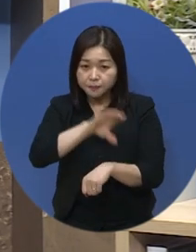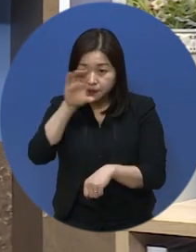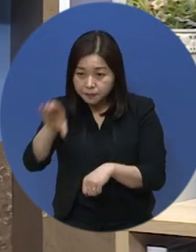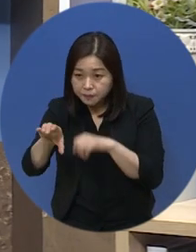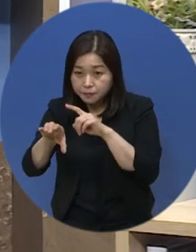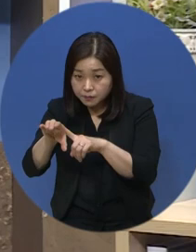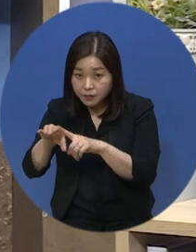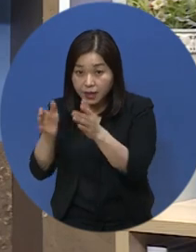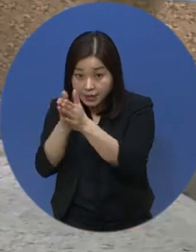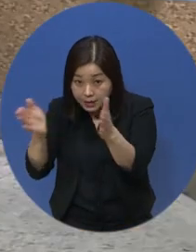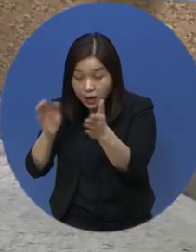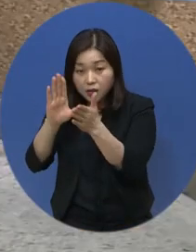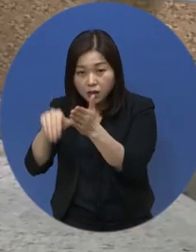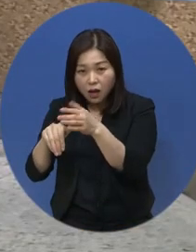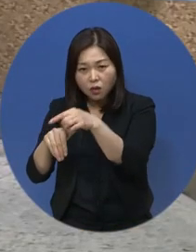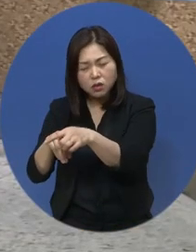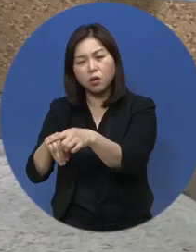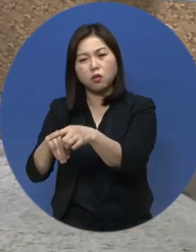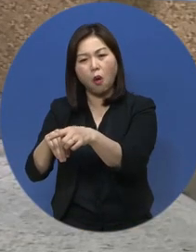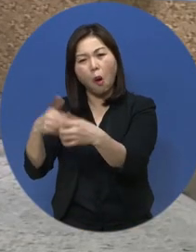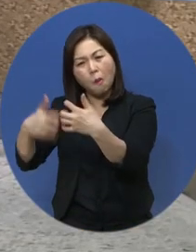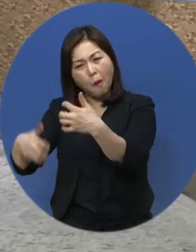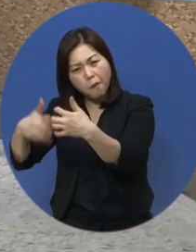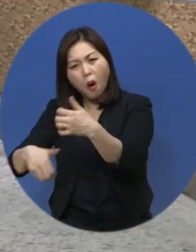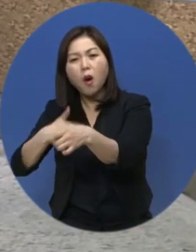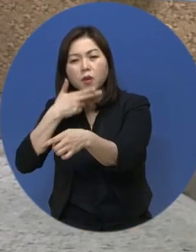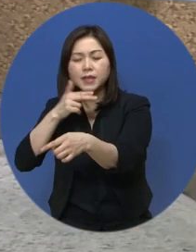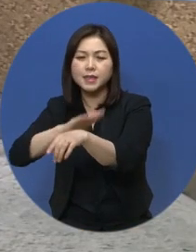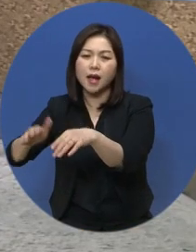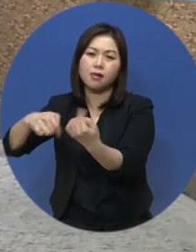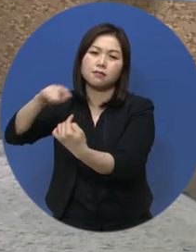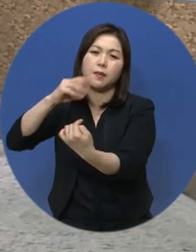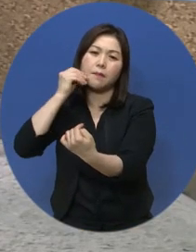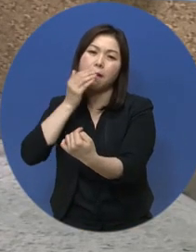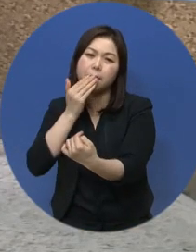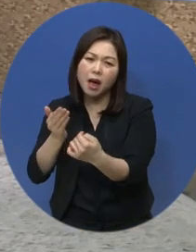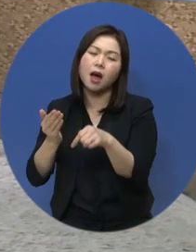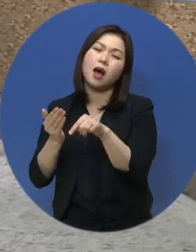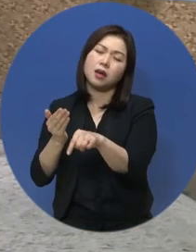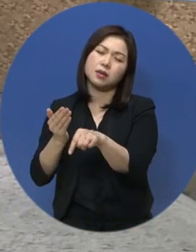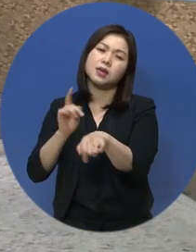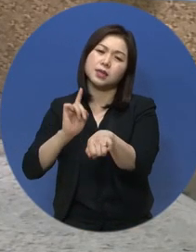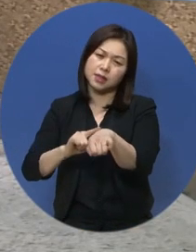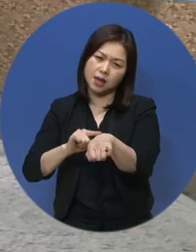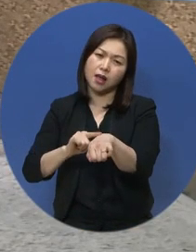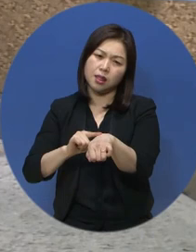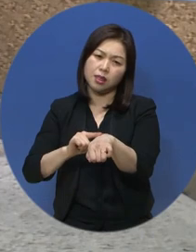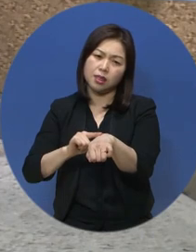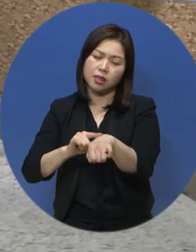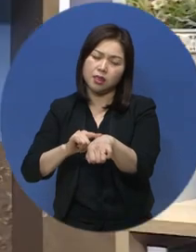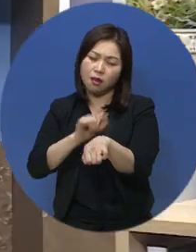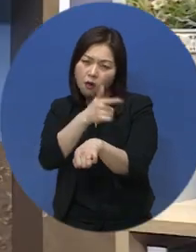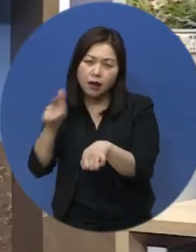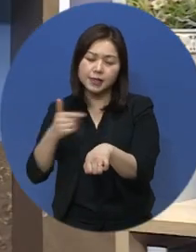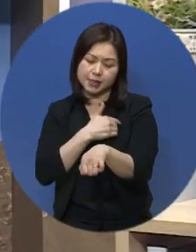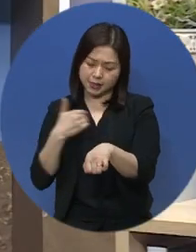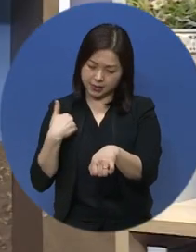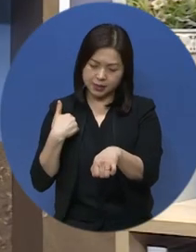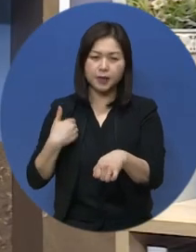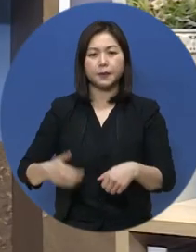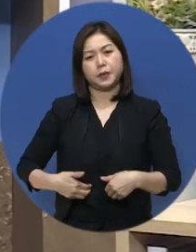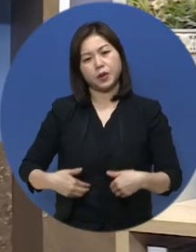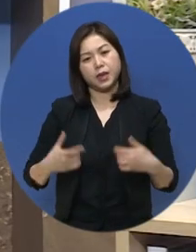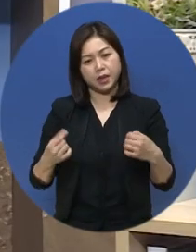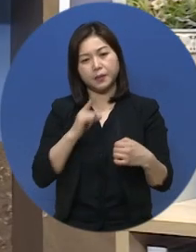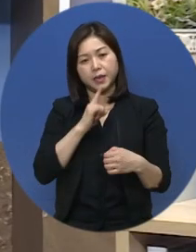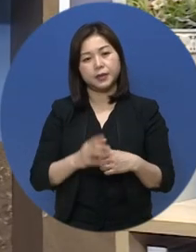없을 그렇게 진행이 됐었으면 참 좋았을 텐데 하는 아쉬움이 굉장히 크네요. 네, 맞는 크네요. 말씀입니다. 네. 아, 네. 그럼 이제 이 정인이 사건 외에도